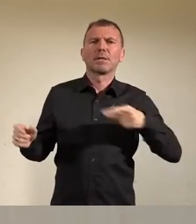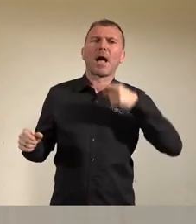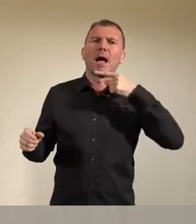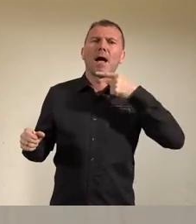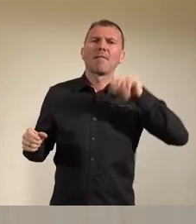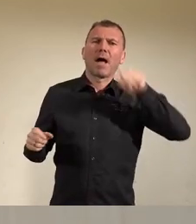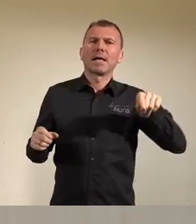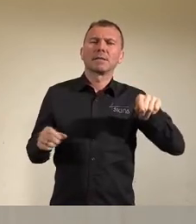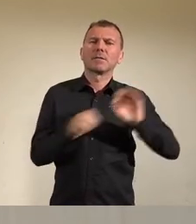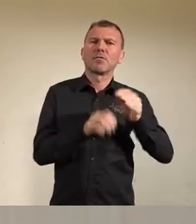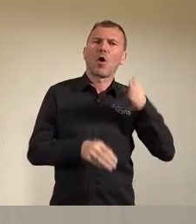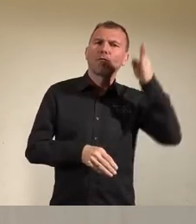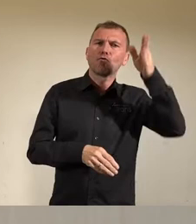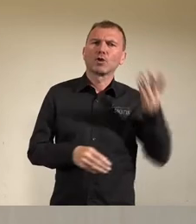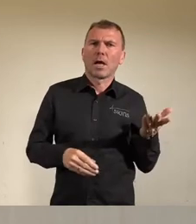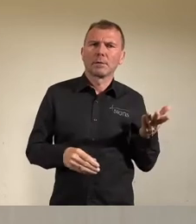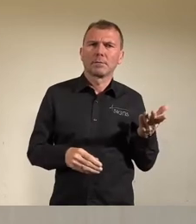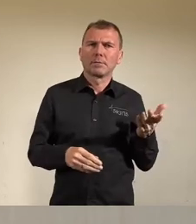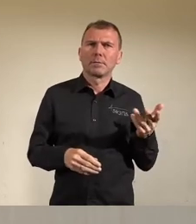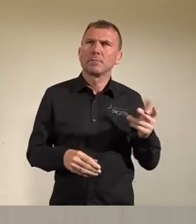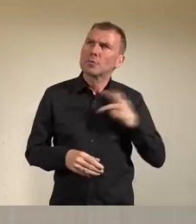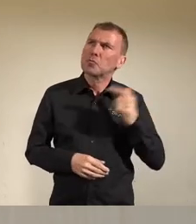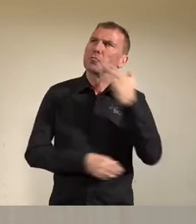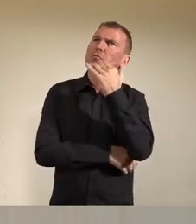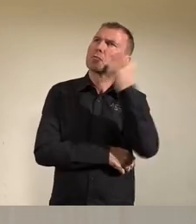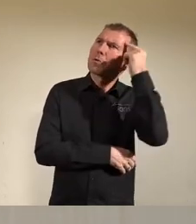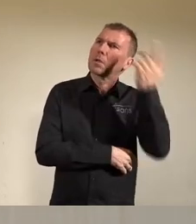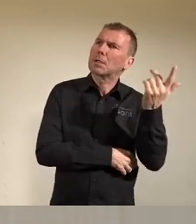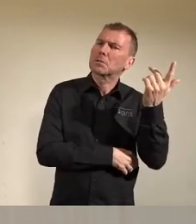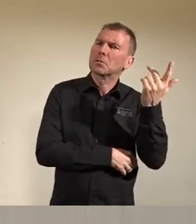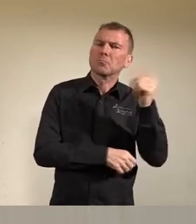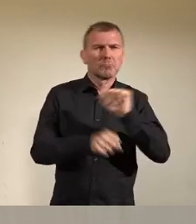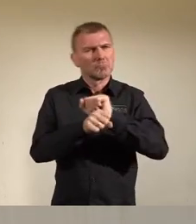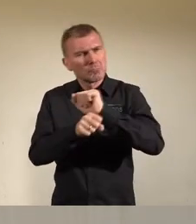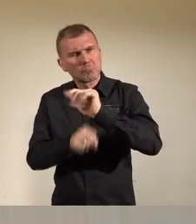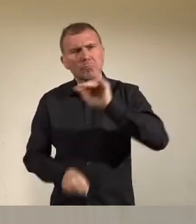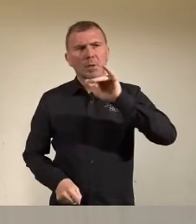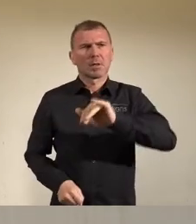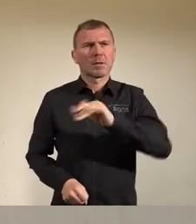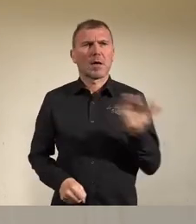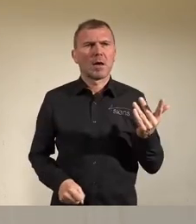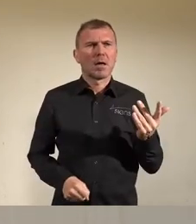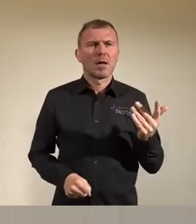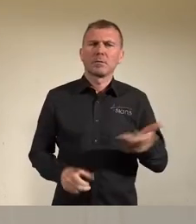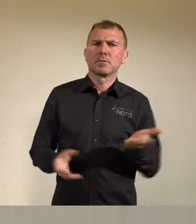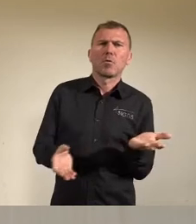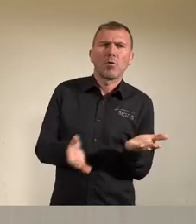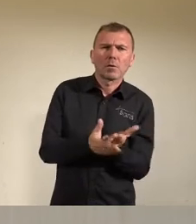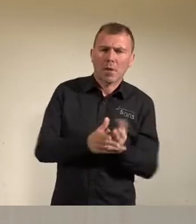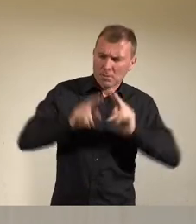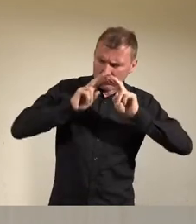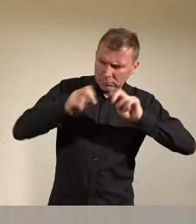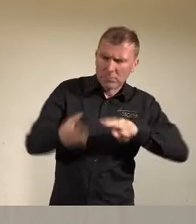Parents Scientists for Future, die sich wirklich einen Kopf gemacht haben, die halt sozusagen in die Unterlagen geguckt